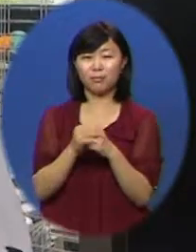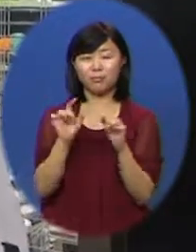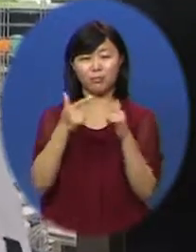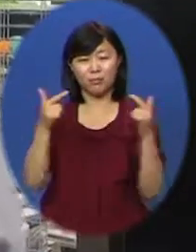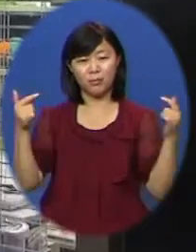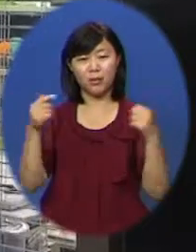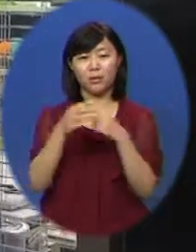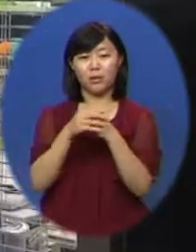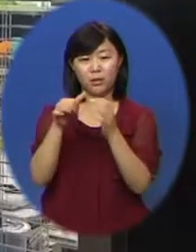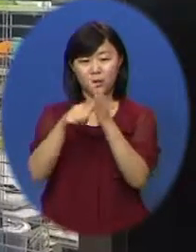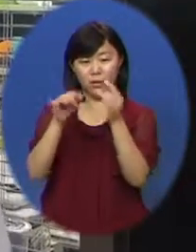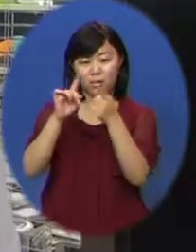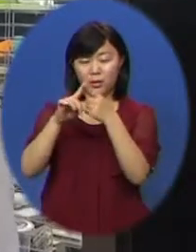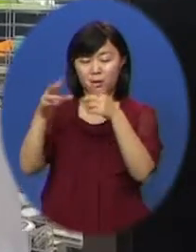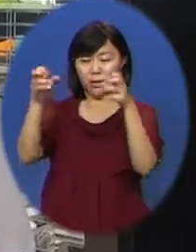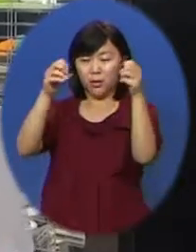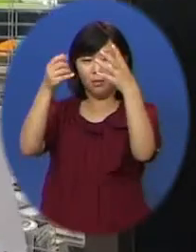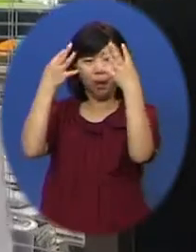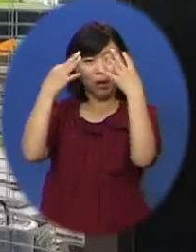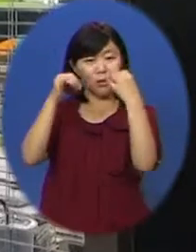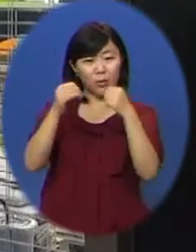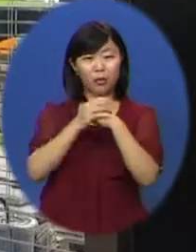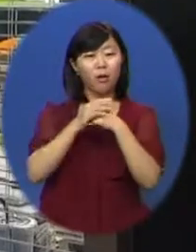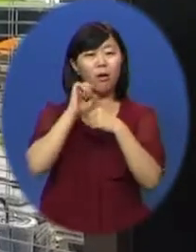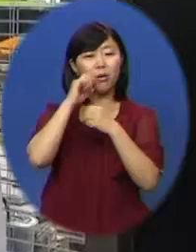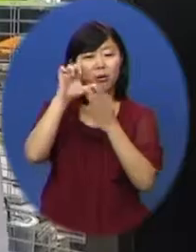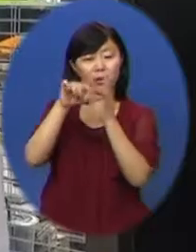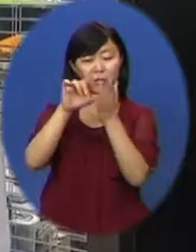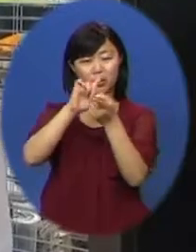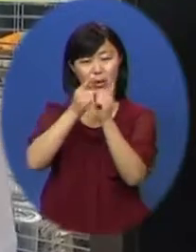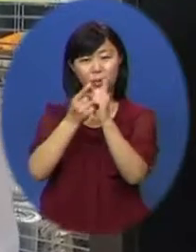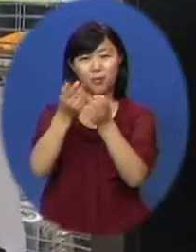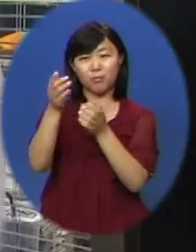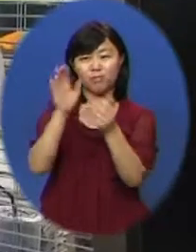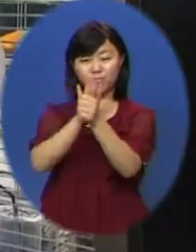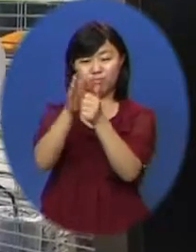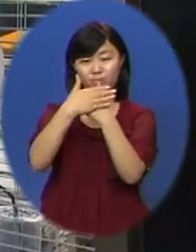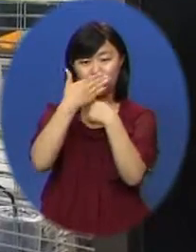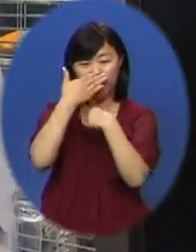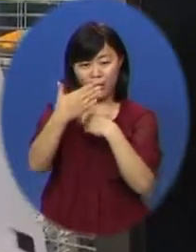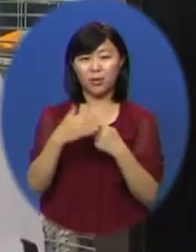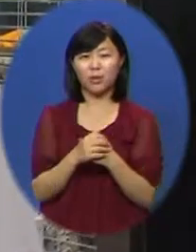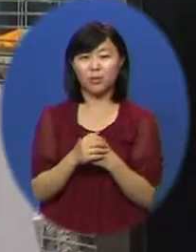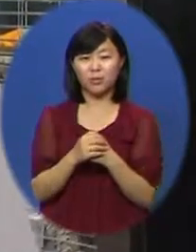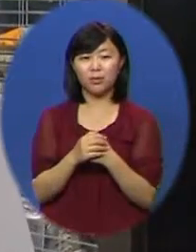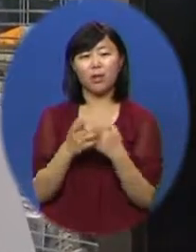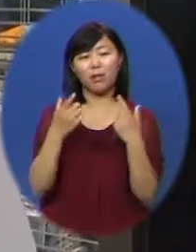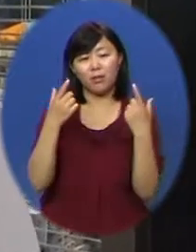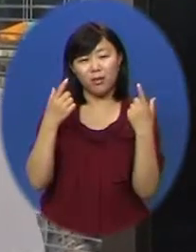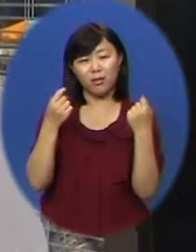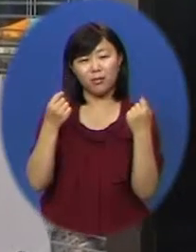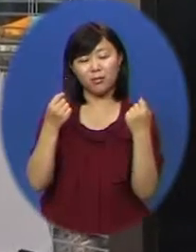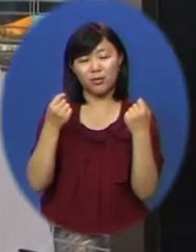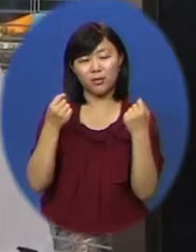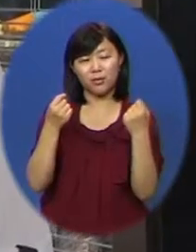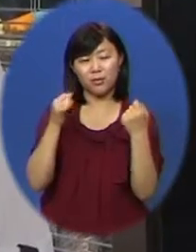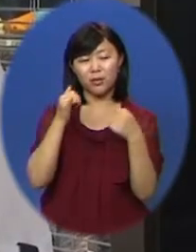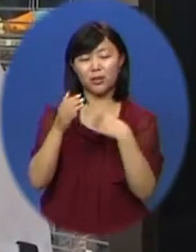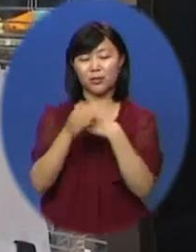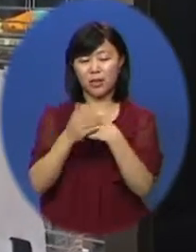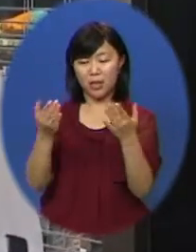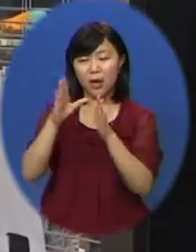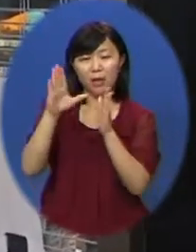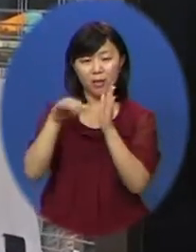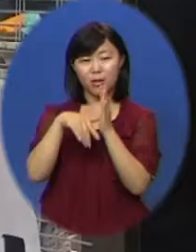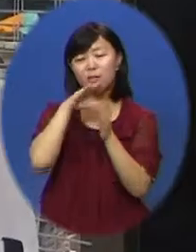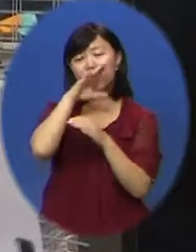다양한 작품에 대한 이야기도 많이 나눌 수 있고 서로 어려울 때 또 서로 도울 수도 있고 또 그런 부분이 있어서 작업하는